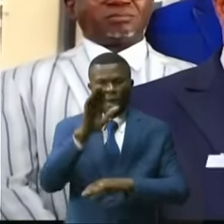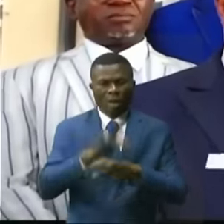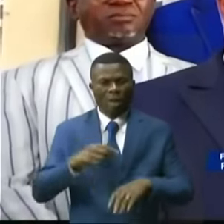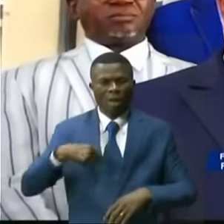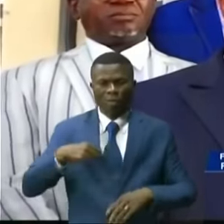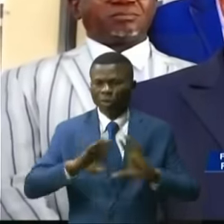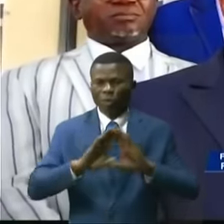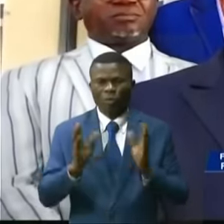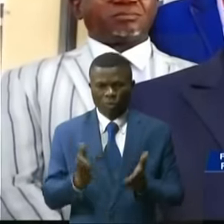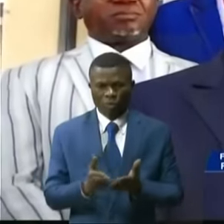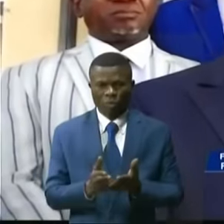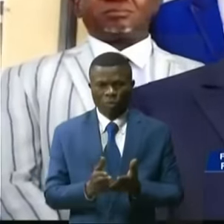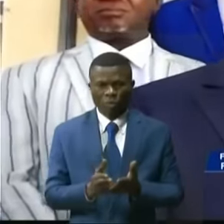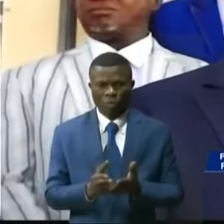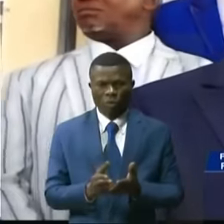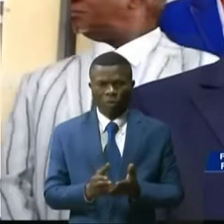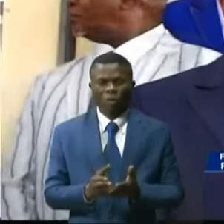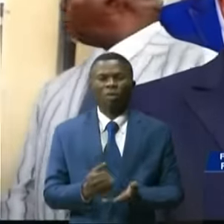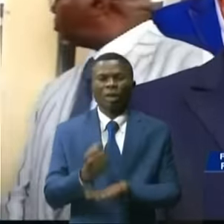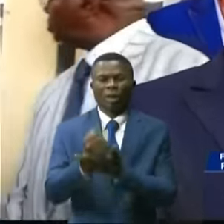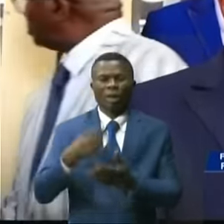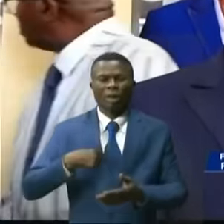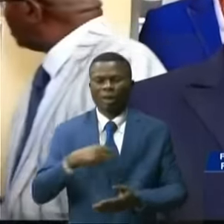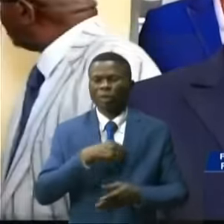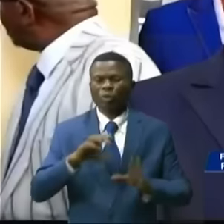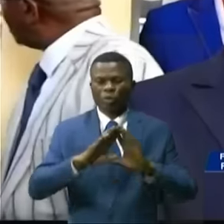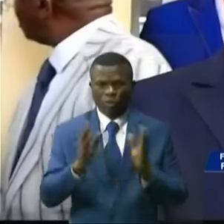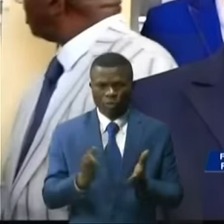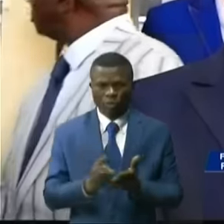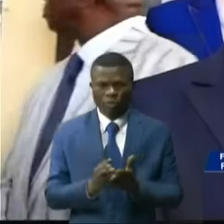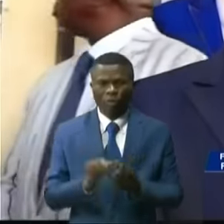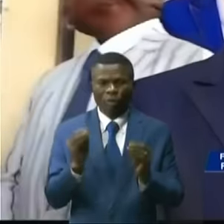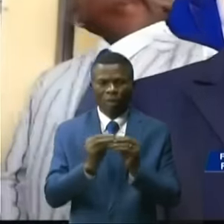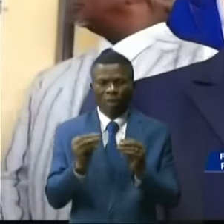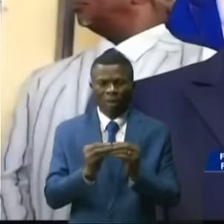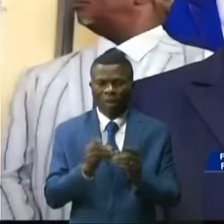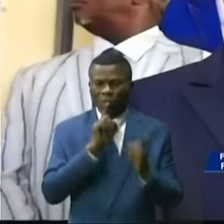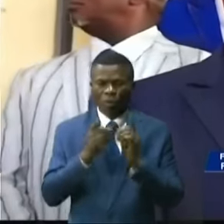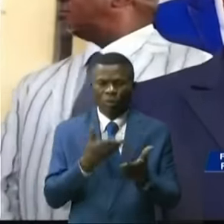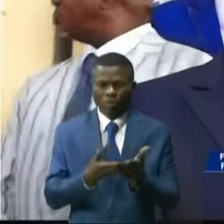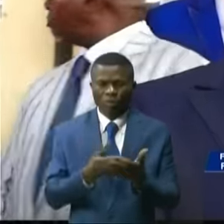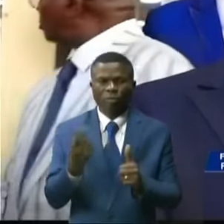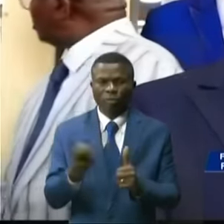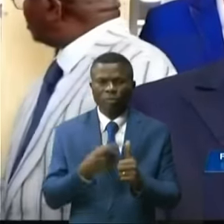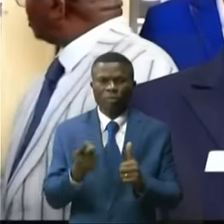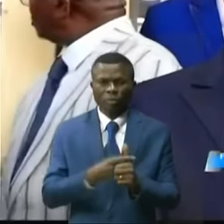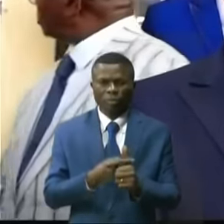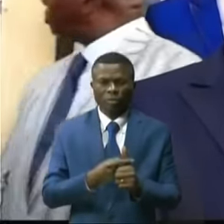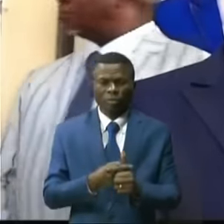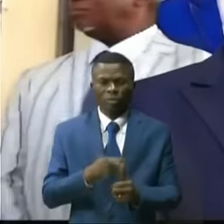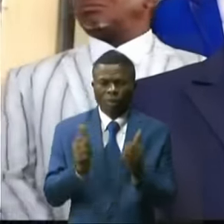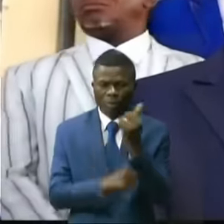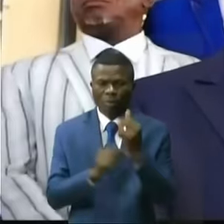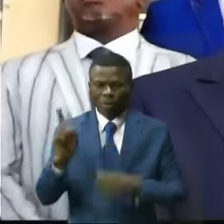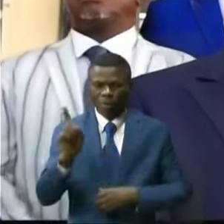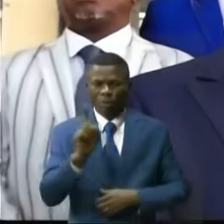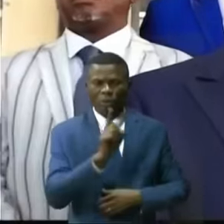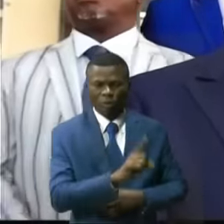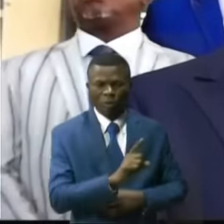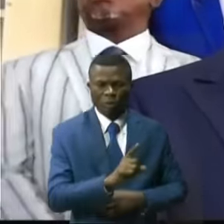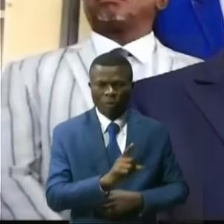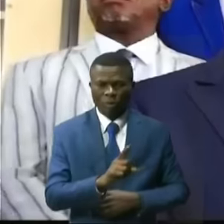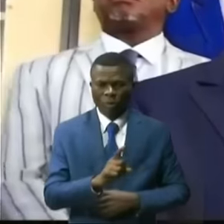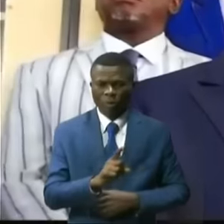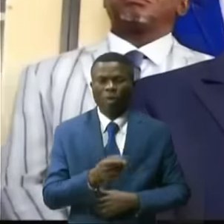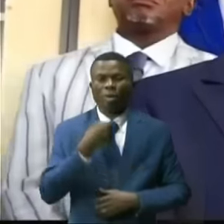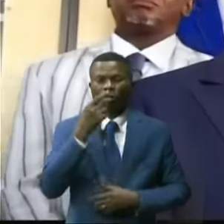nous tous et nous amener nous tous à une table de négociation et surtout que chacun de nous je je